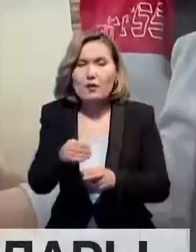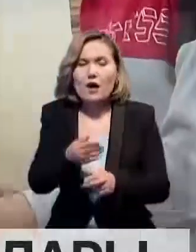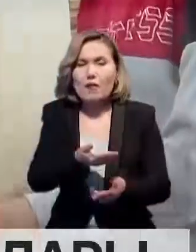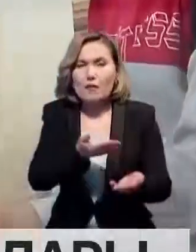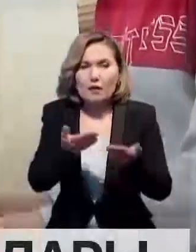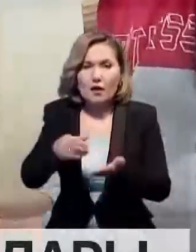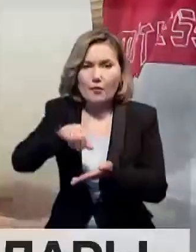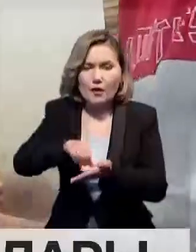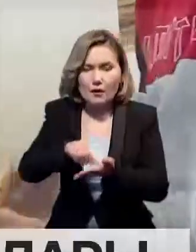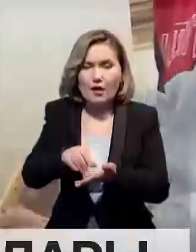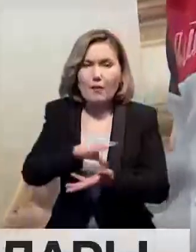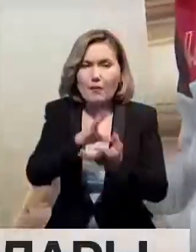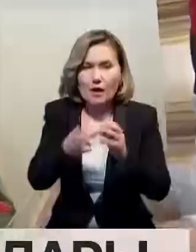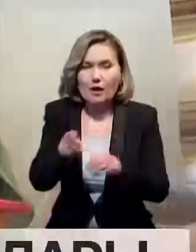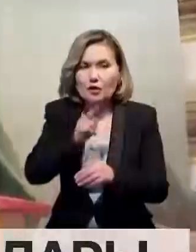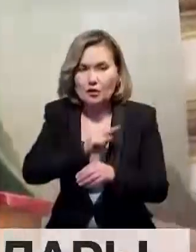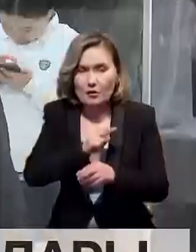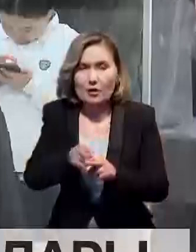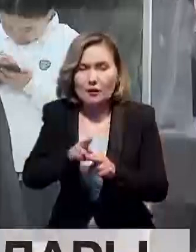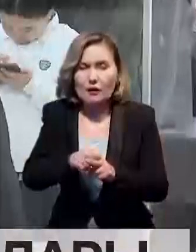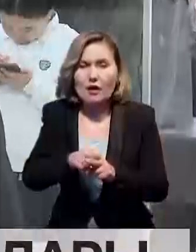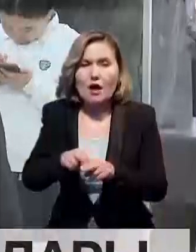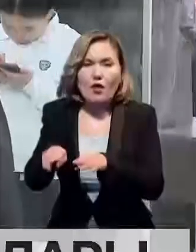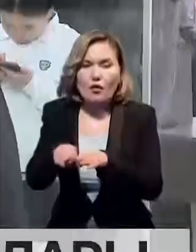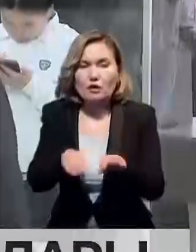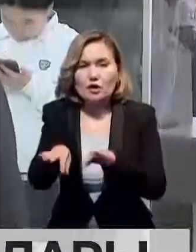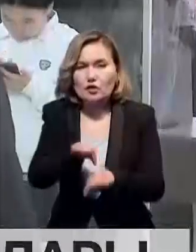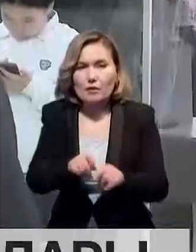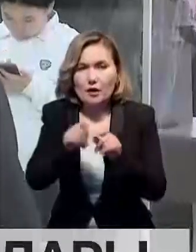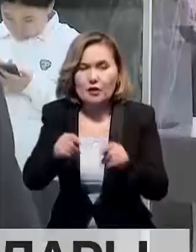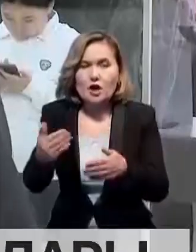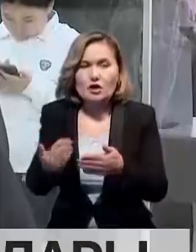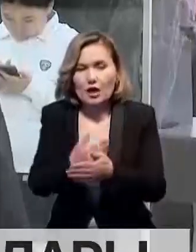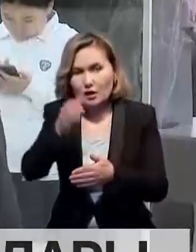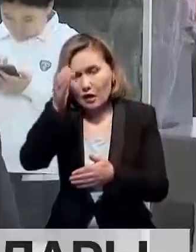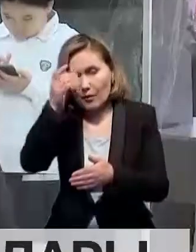барлығының коллаборация жүйесін ортақтандырып, тағы да бір жаңа